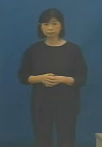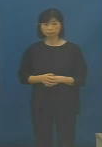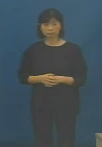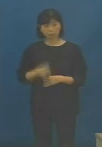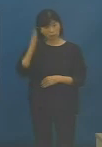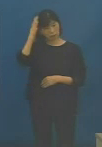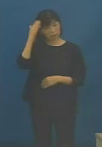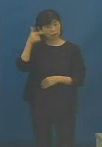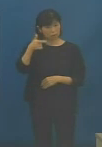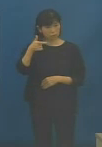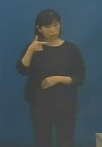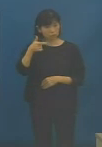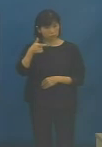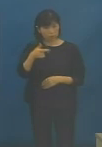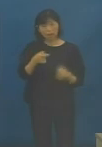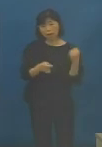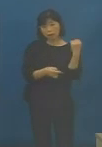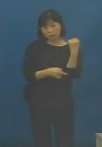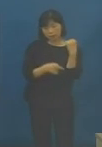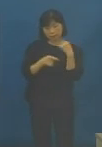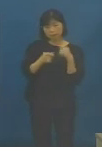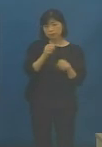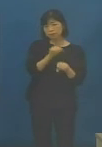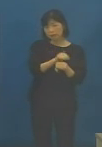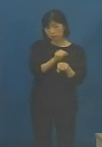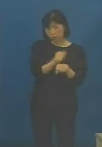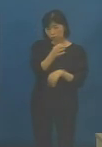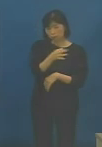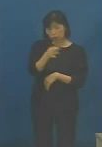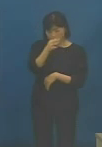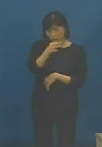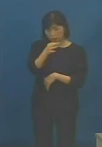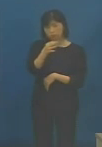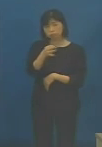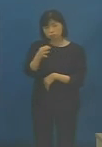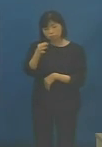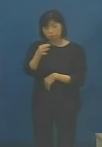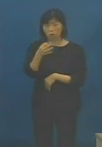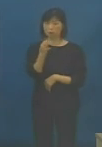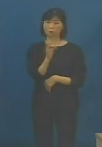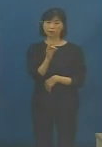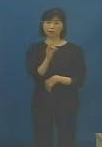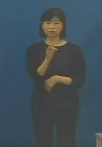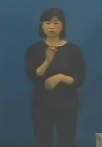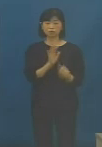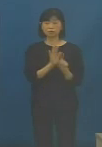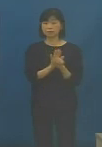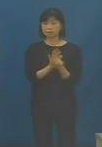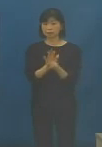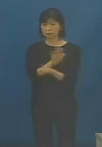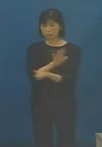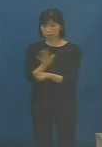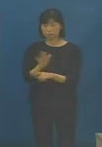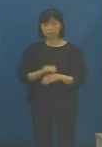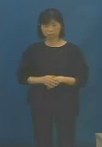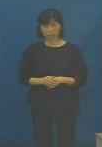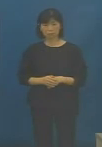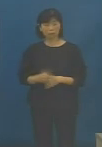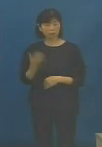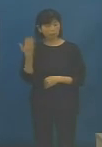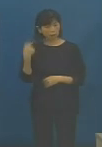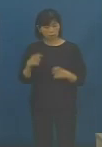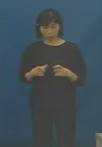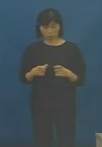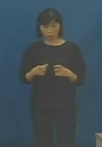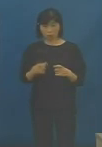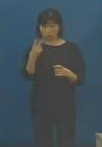油原材料価格高騰円安対策の金融支援でございますが、従来の枠を倍